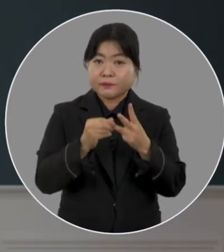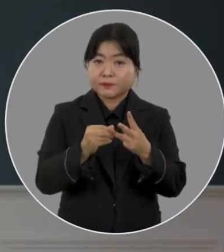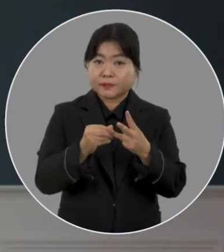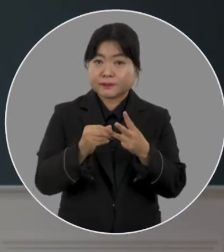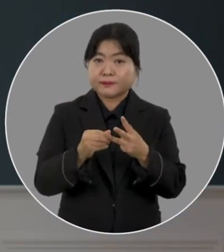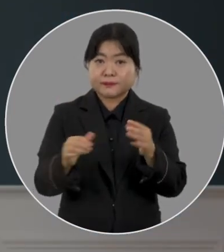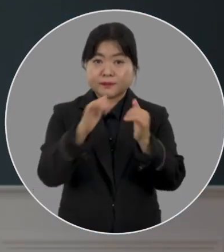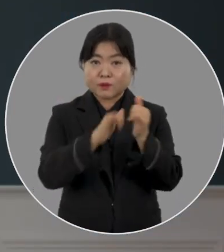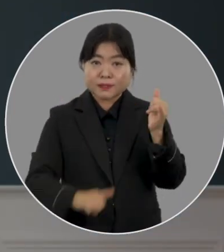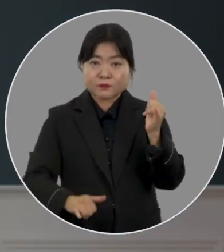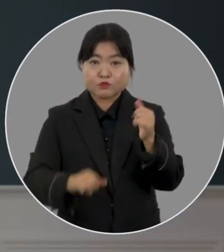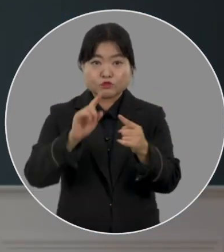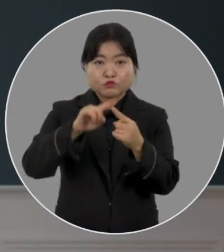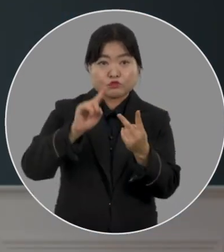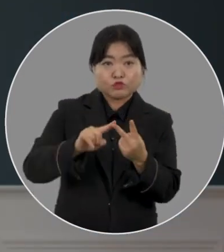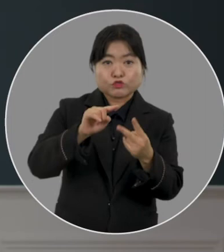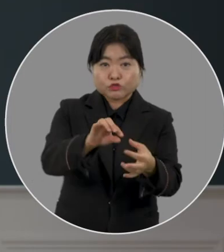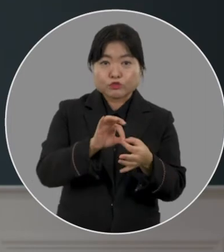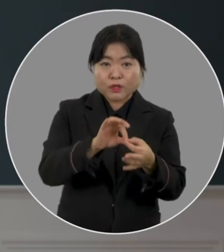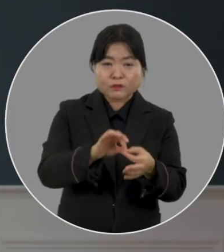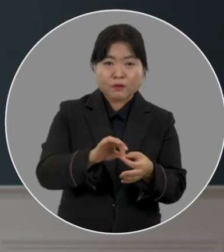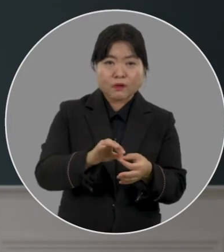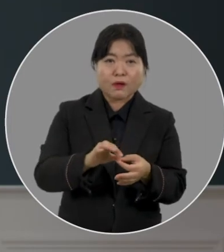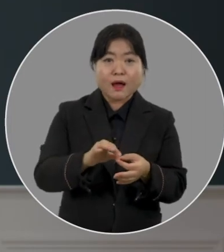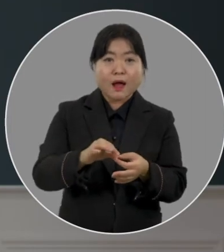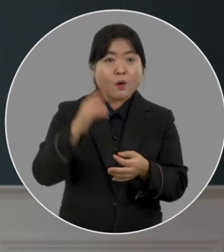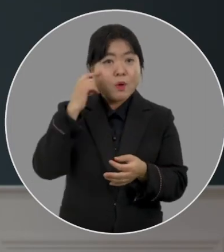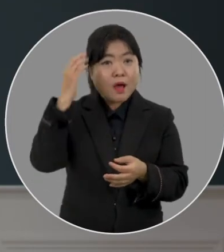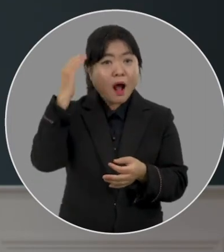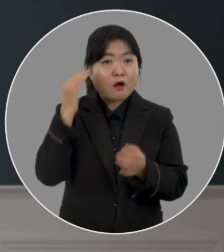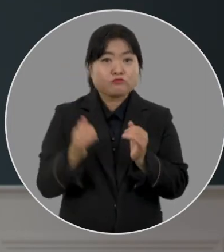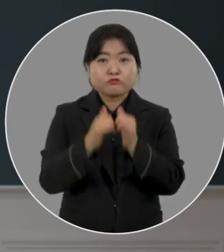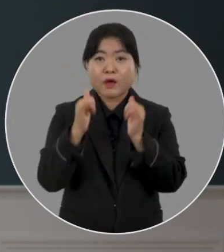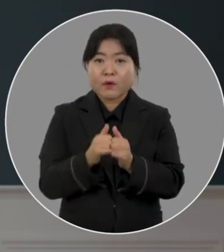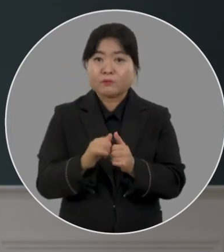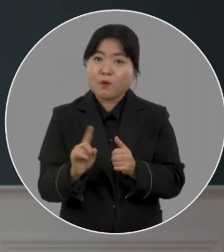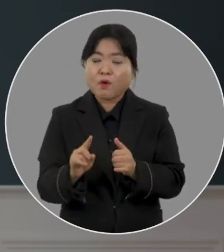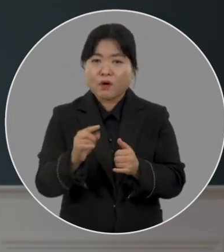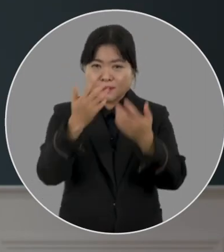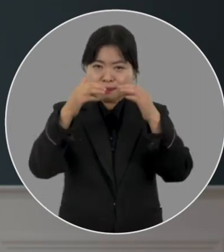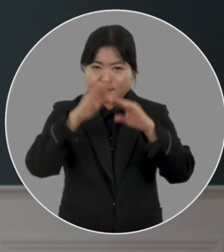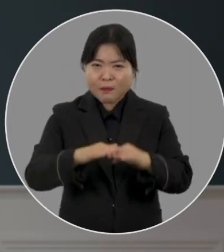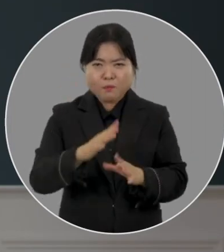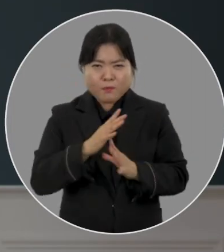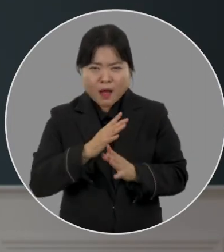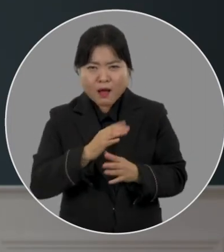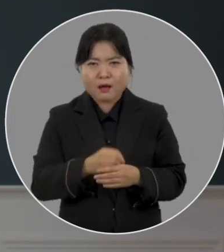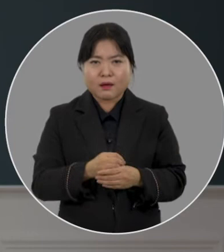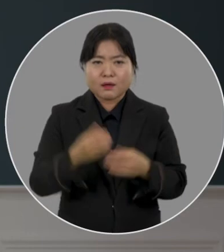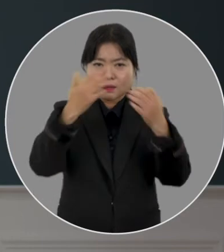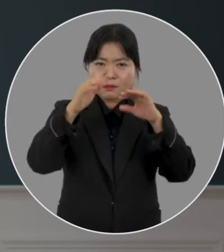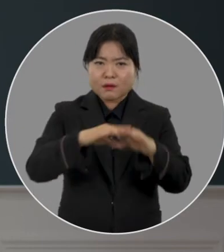파트는 이 역사적인 두 케이스를 통해서 왜 한국 사회는 유독 이런 이슬람 포비아,